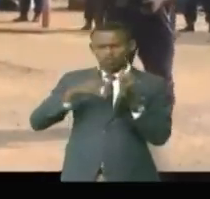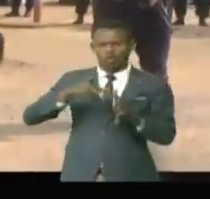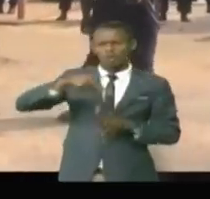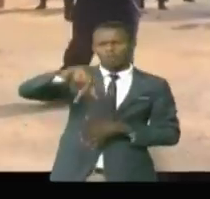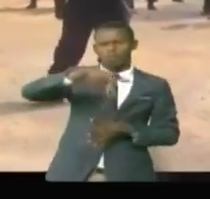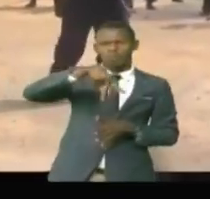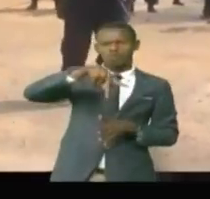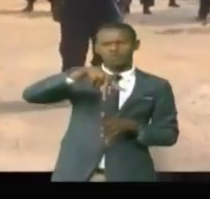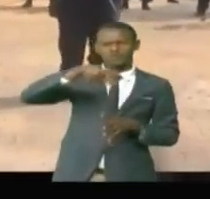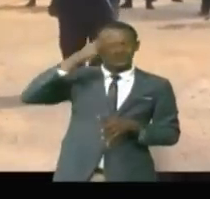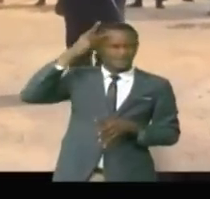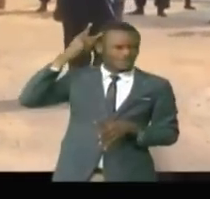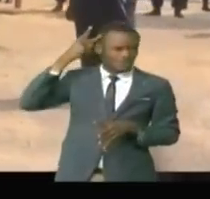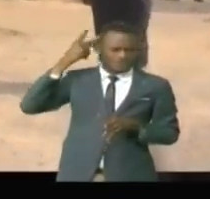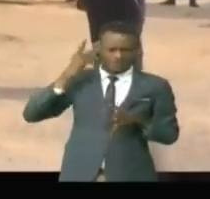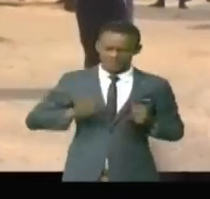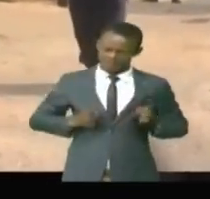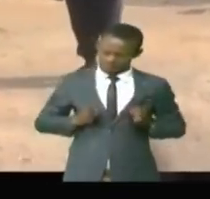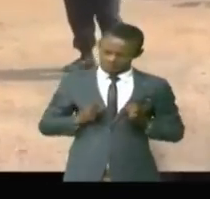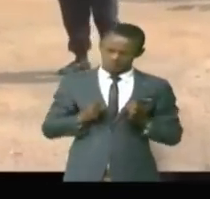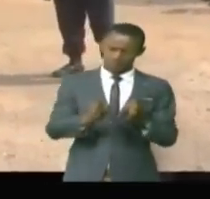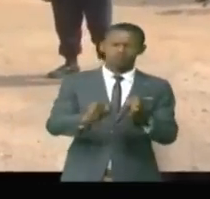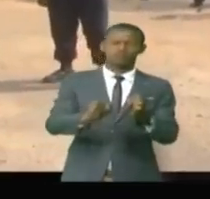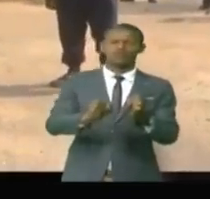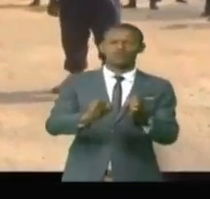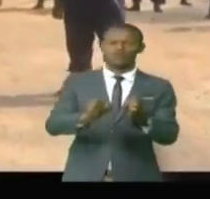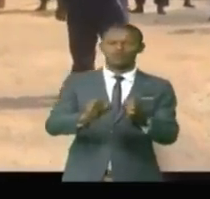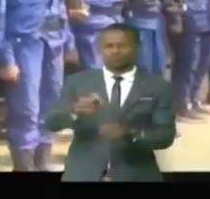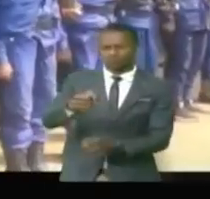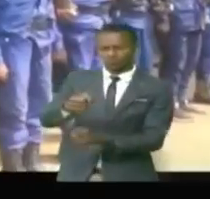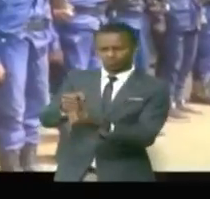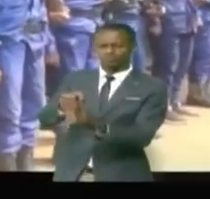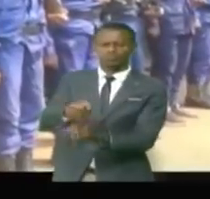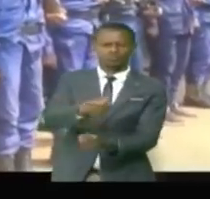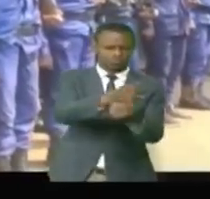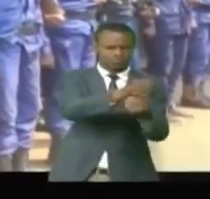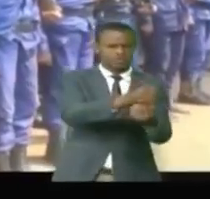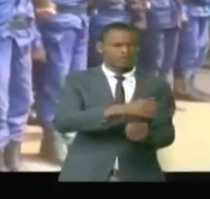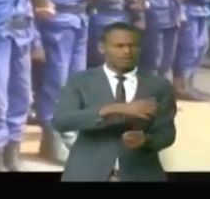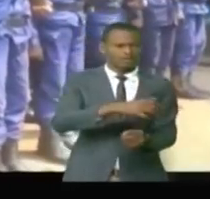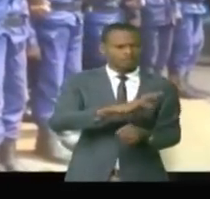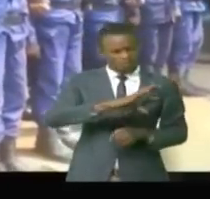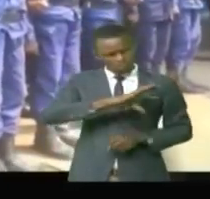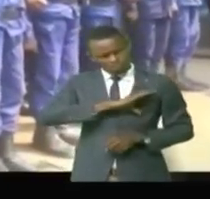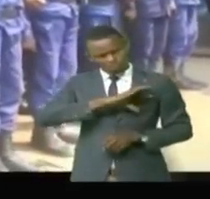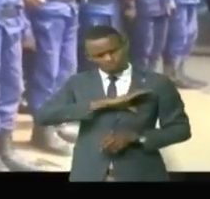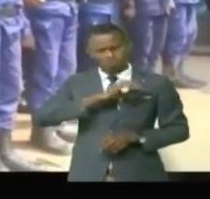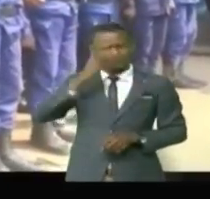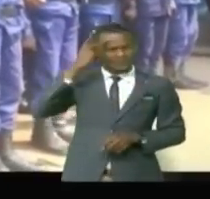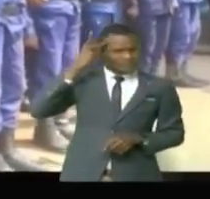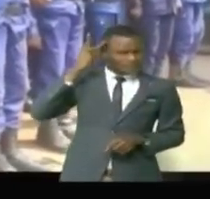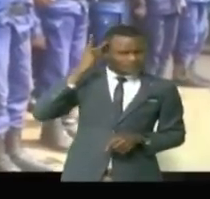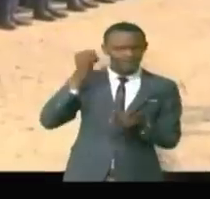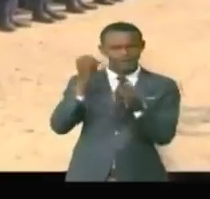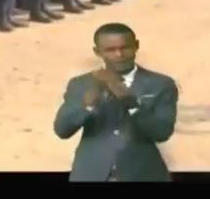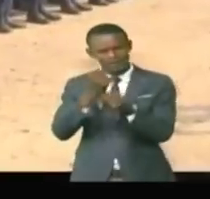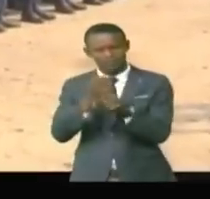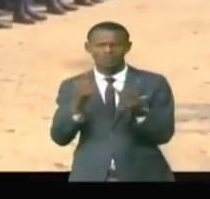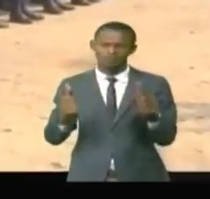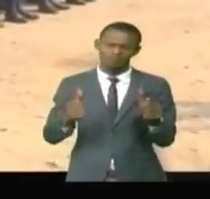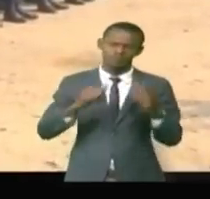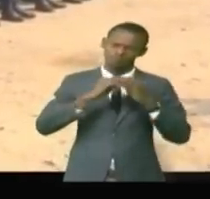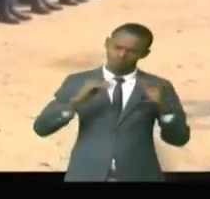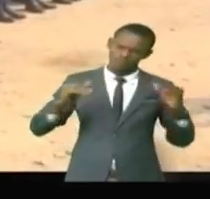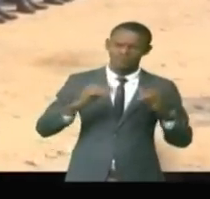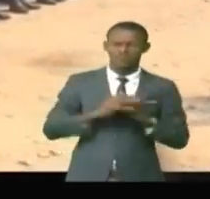la disposition de la PNC Kasaï Oriental les moyens pour la sécurité des paisibles populations. À la question de la presse sur